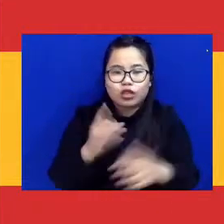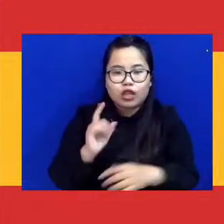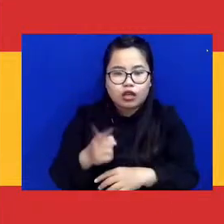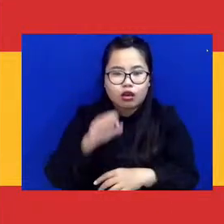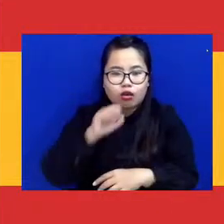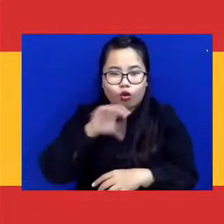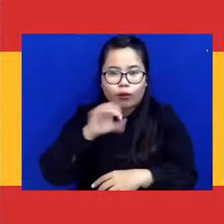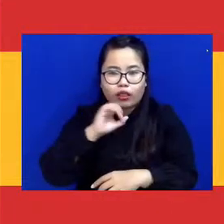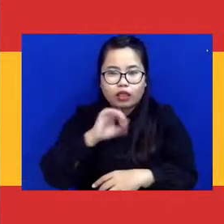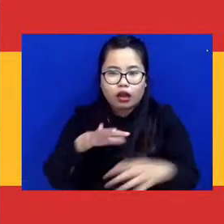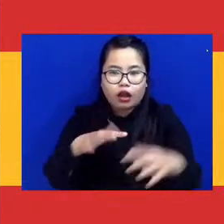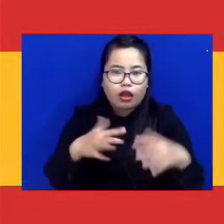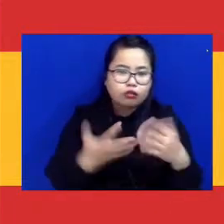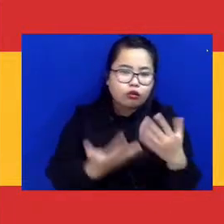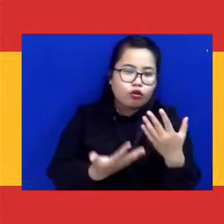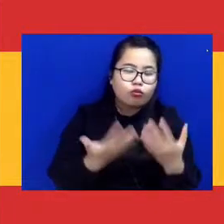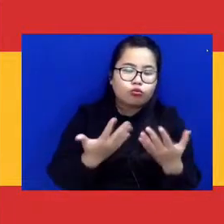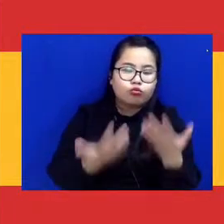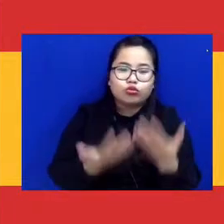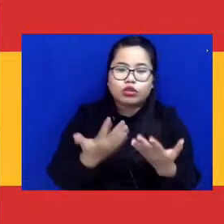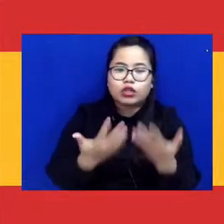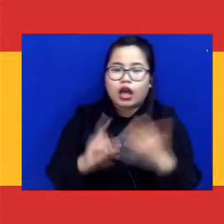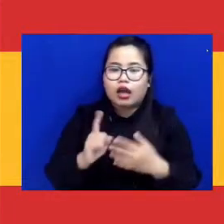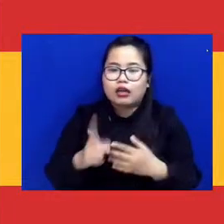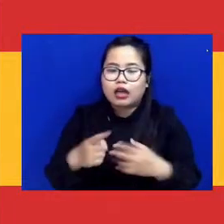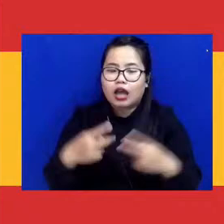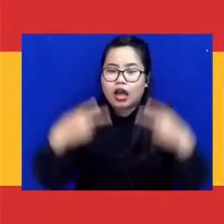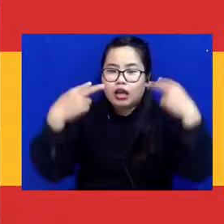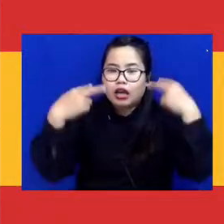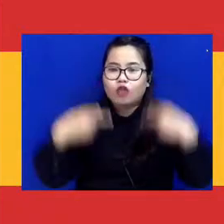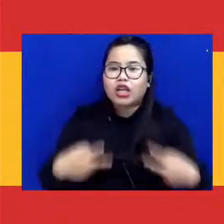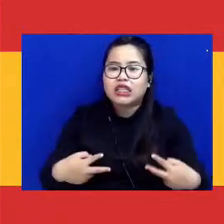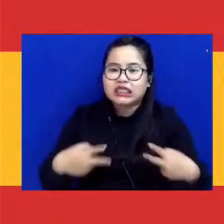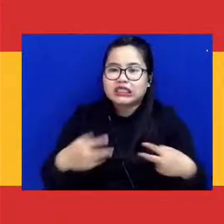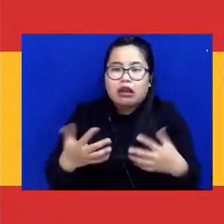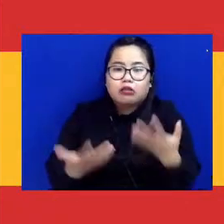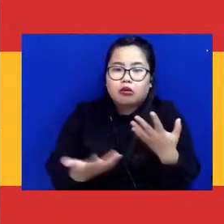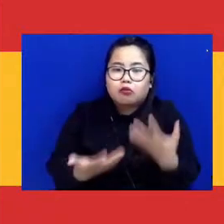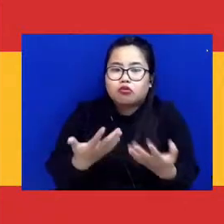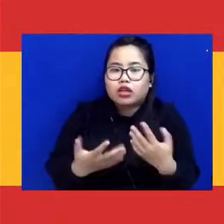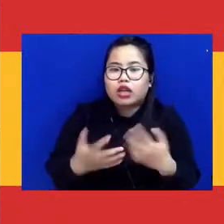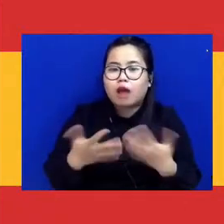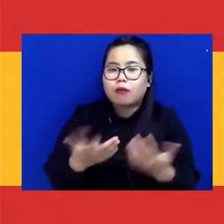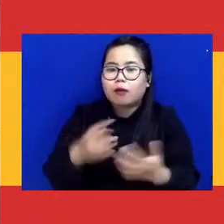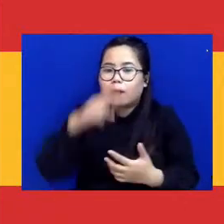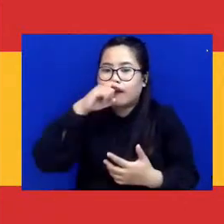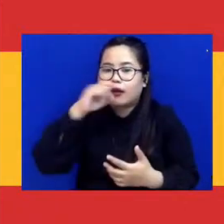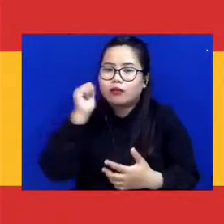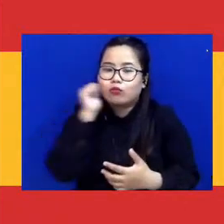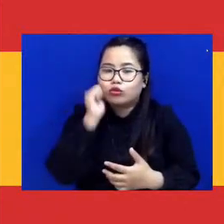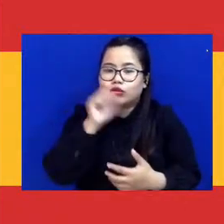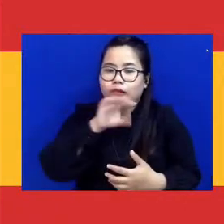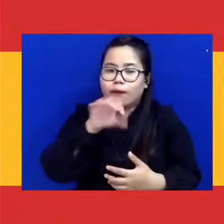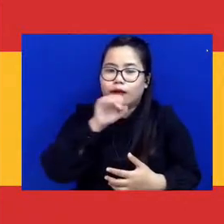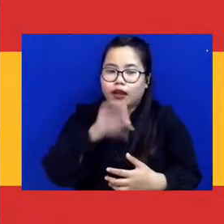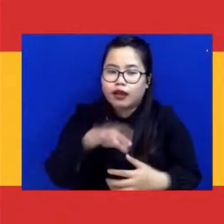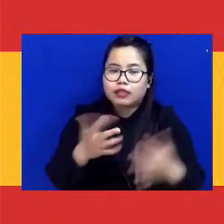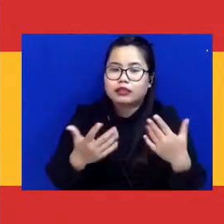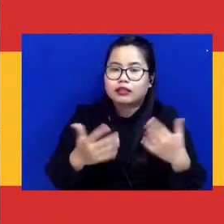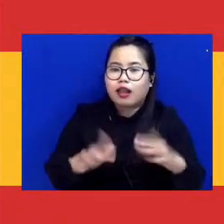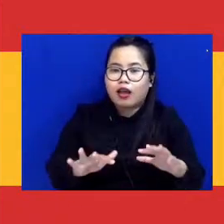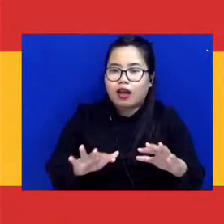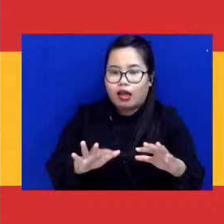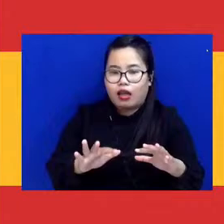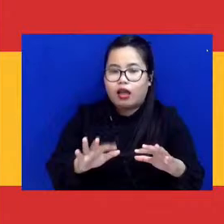komentar atau refleksi atau apapun yang ingin Bapak Ibu sampaikan setelah